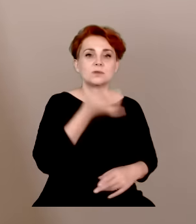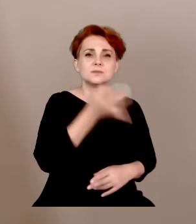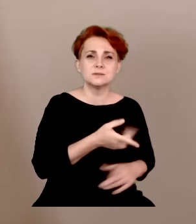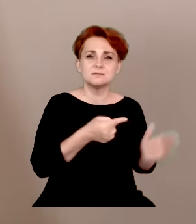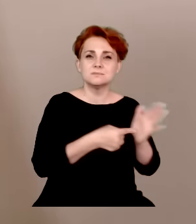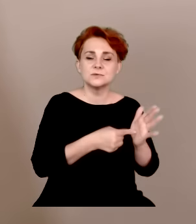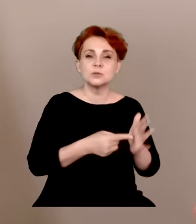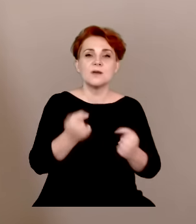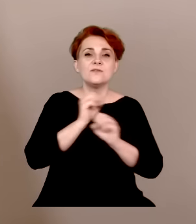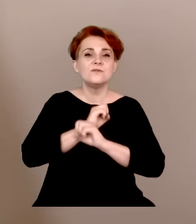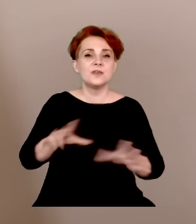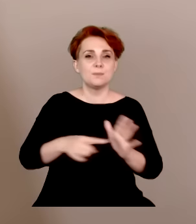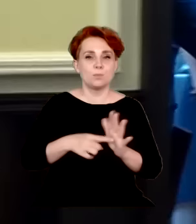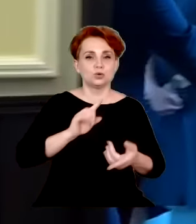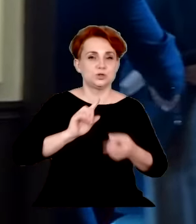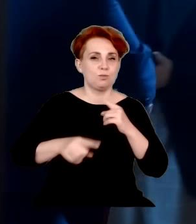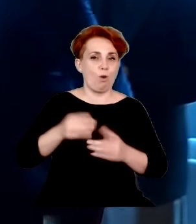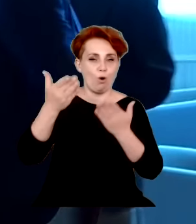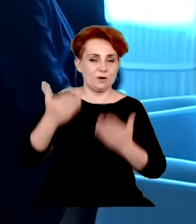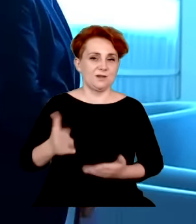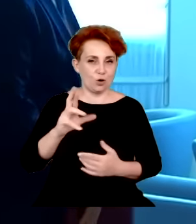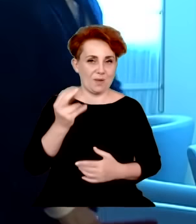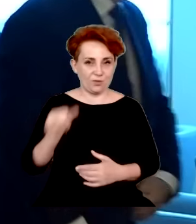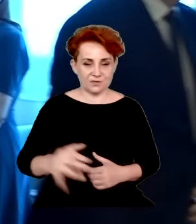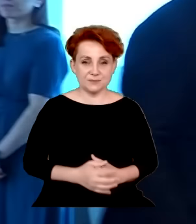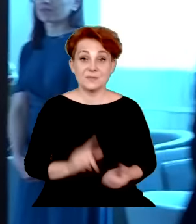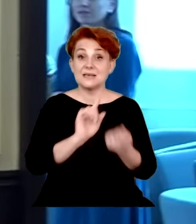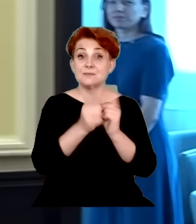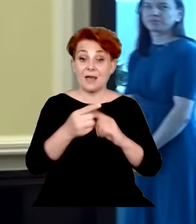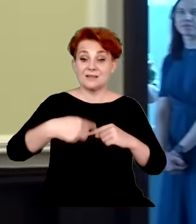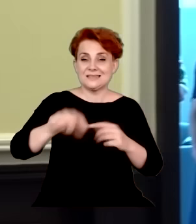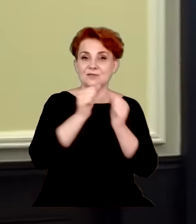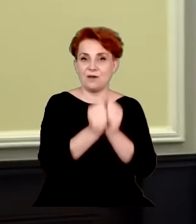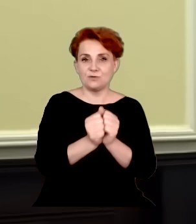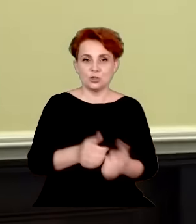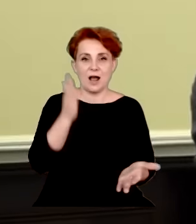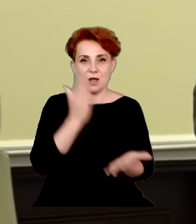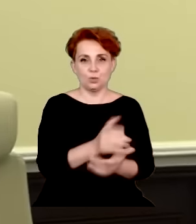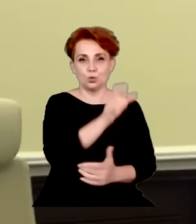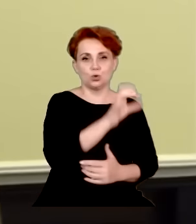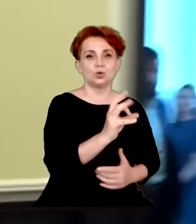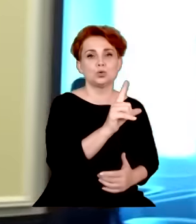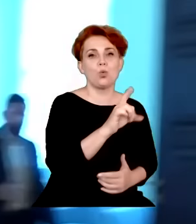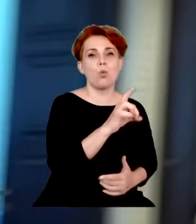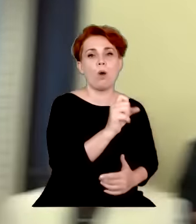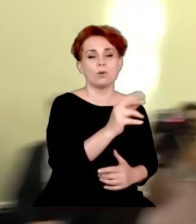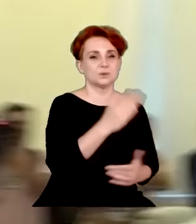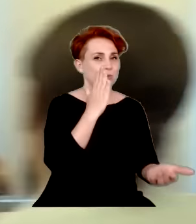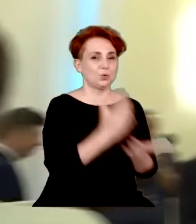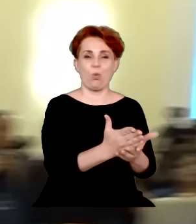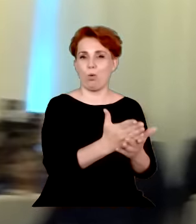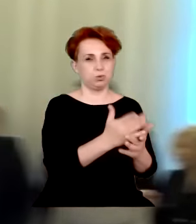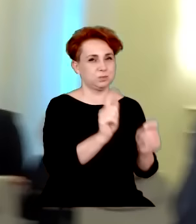polityka suwerennej Polski Marcina Romanowskiego. Zmiany mają być we wrześniu, ale już spadła głowa Waldemara Sługockiego, wiceministra rozwoju i